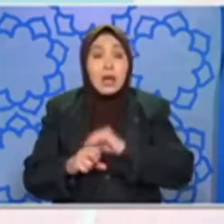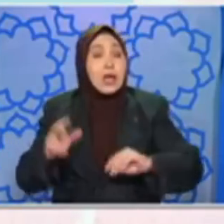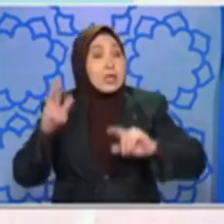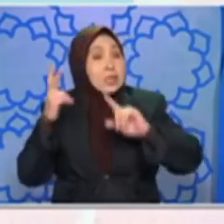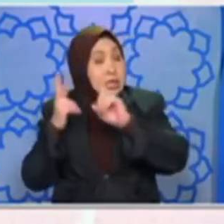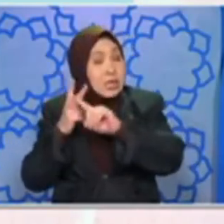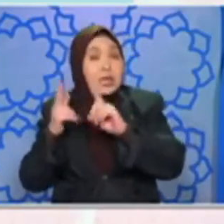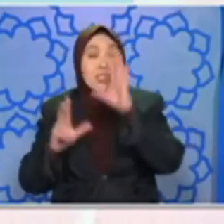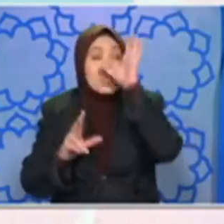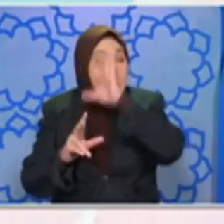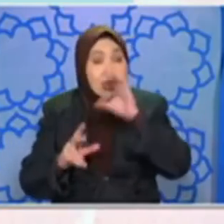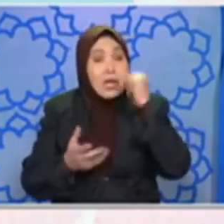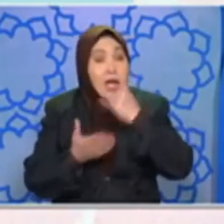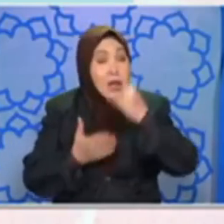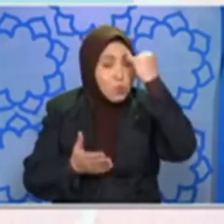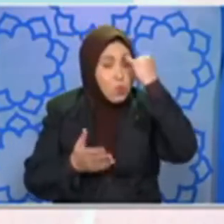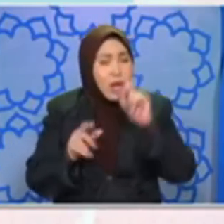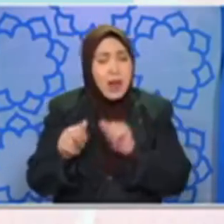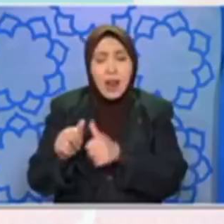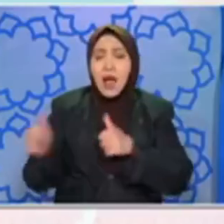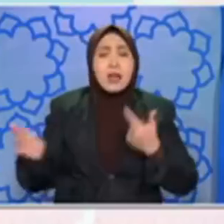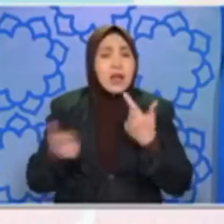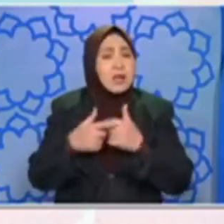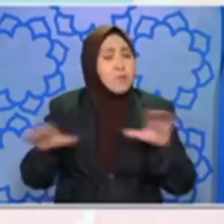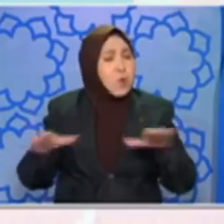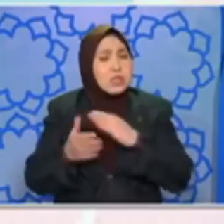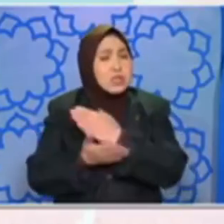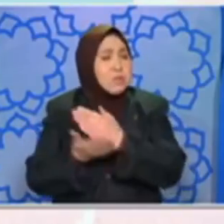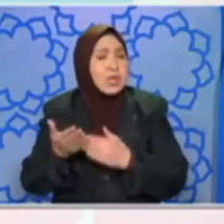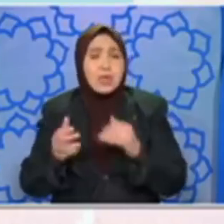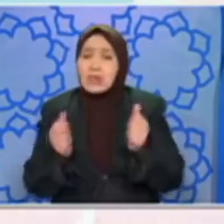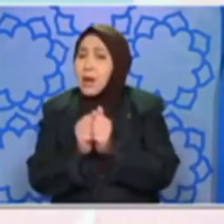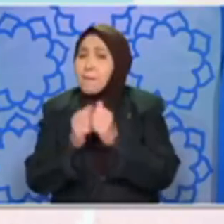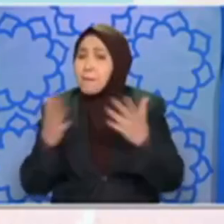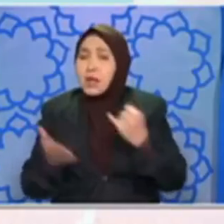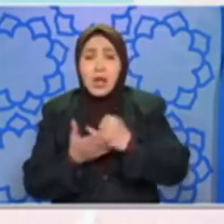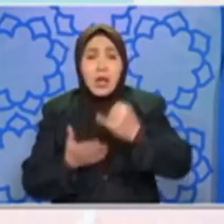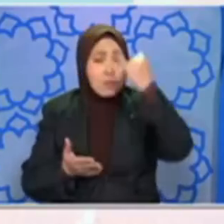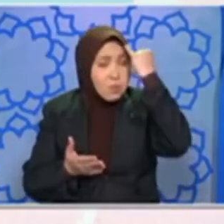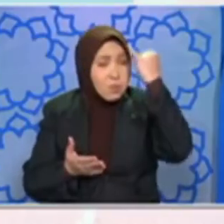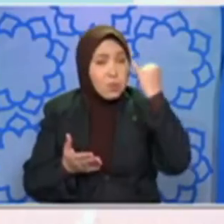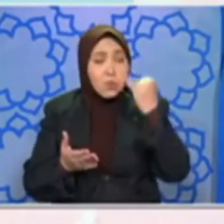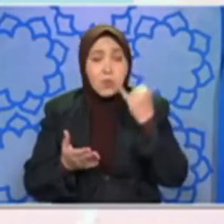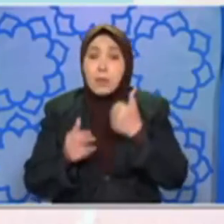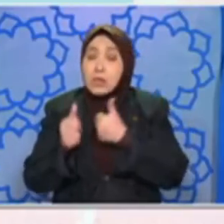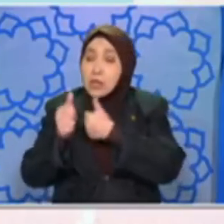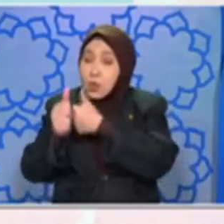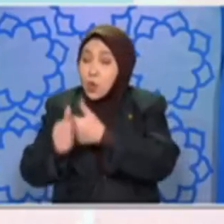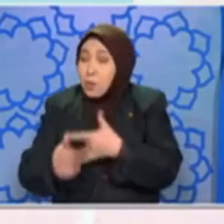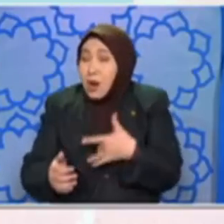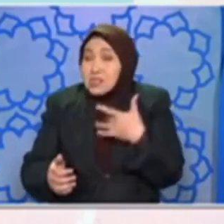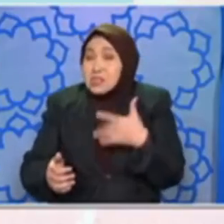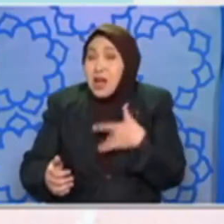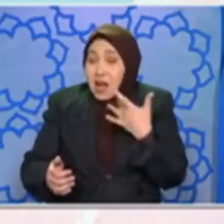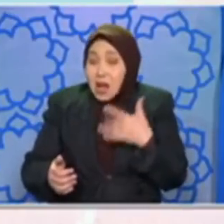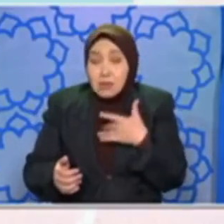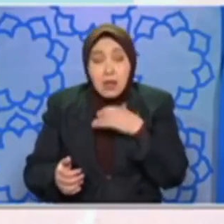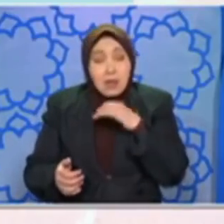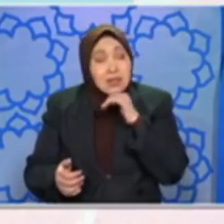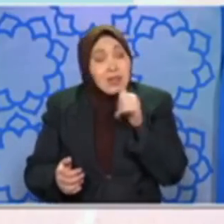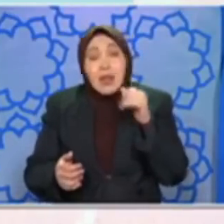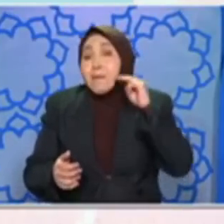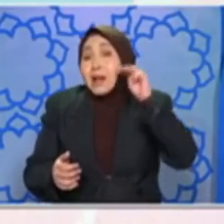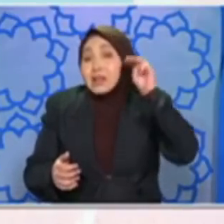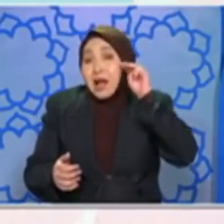ilmu dan elakkan berbuat sesuatu tanpa ilmu ataupun mengikut perasaan yang tidak